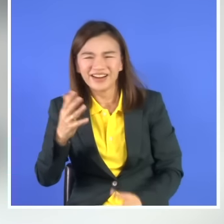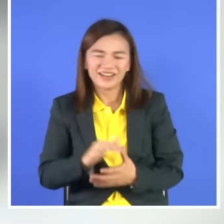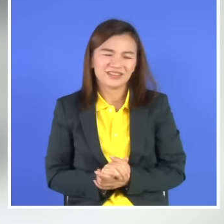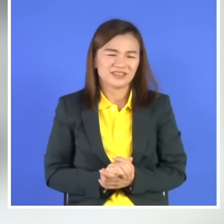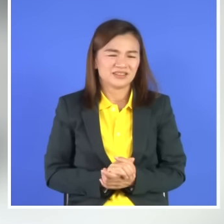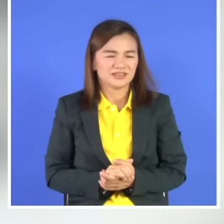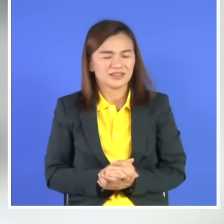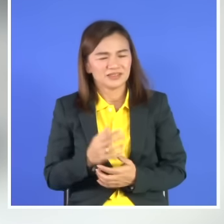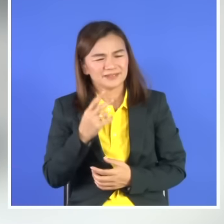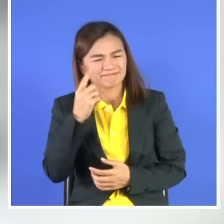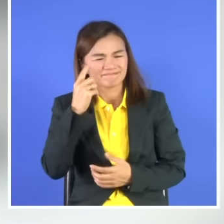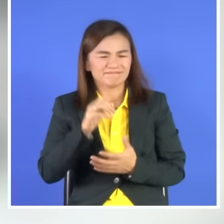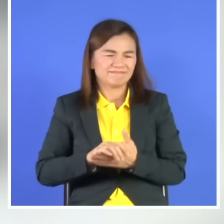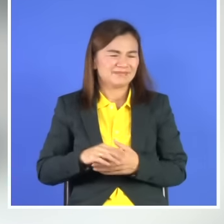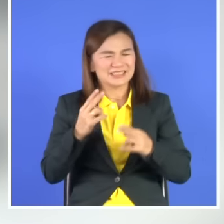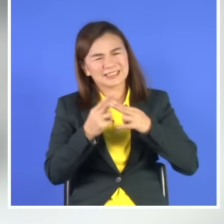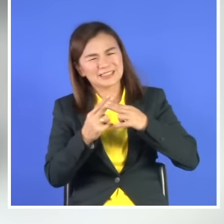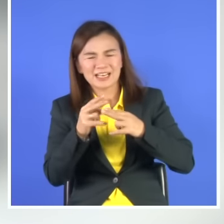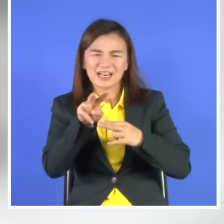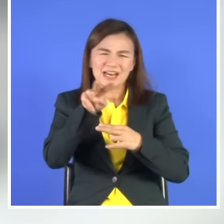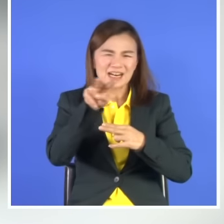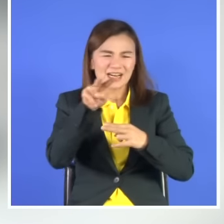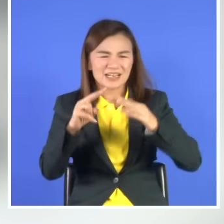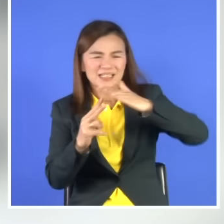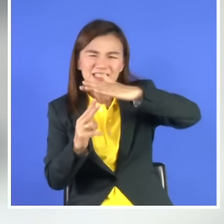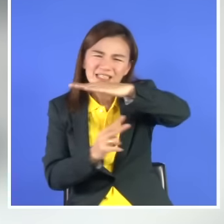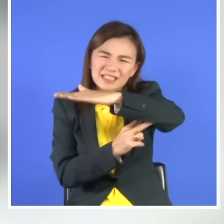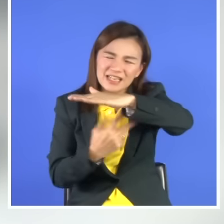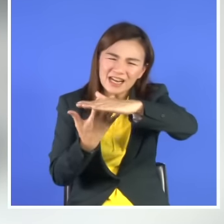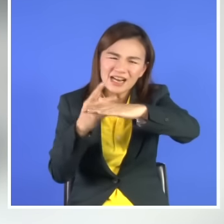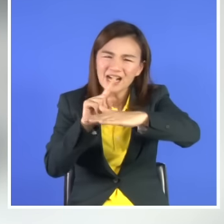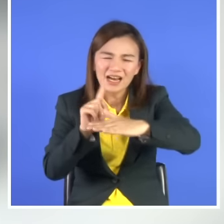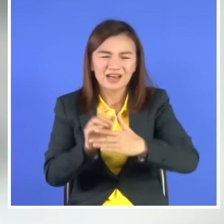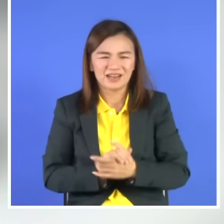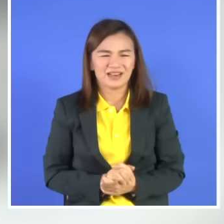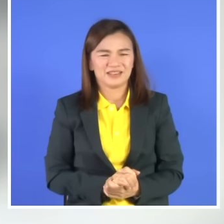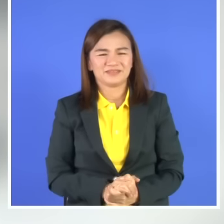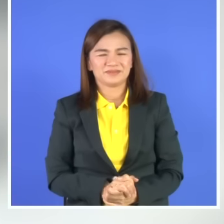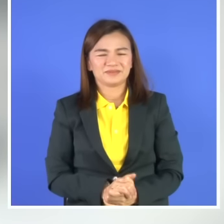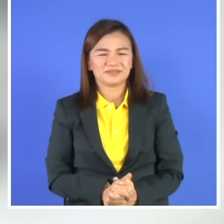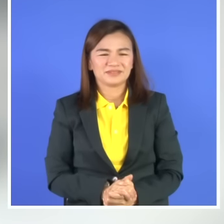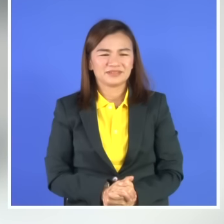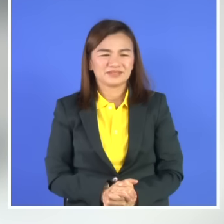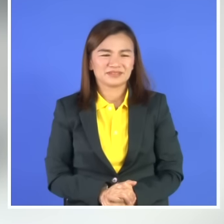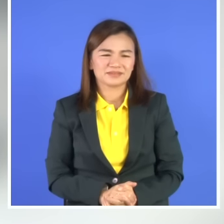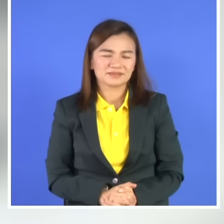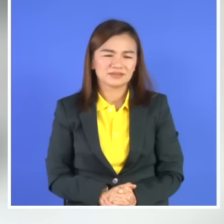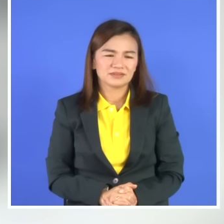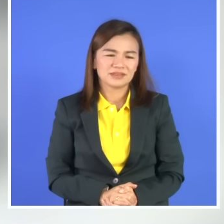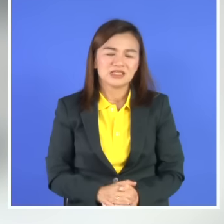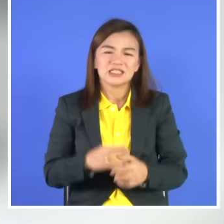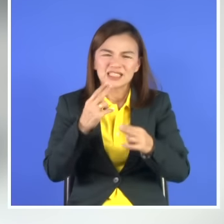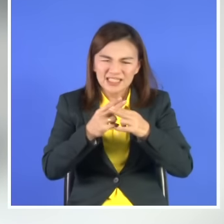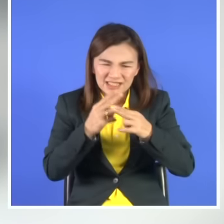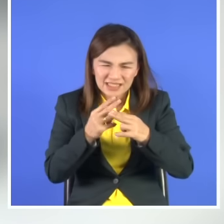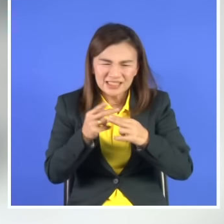ะพานสมุตสมตะกละคมะกละคะ ต่อ คุณผู้หญิงคนนี้พยายามจะอ่าน